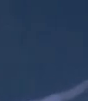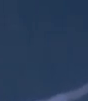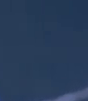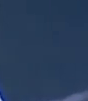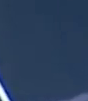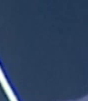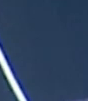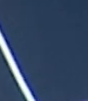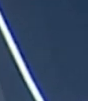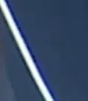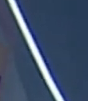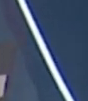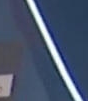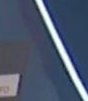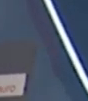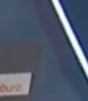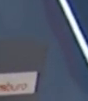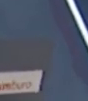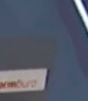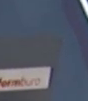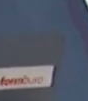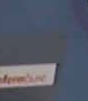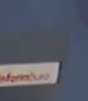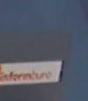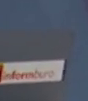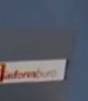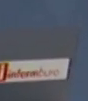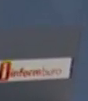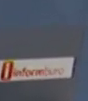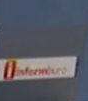и не забудьте включить колокольчик, чтобы первыми увидеть все самое важное.